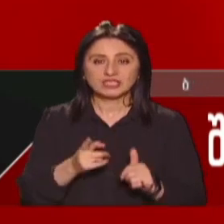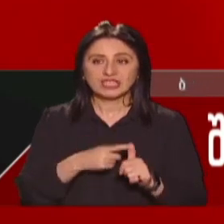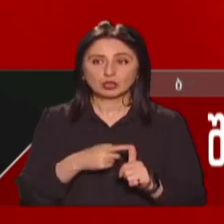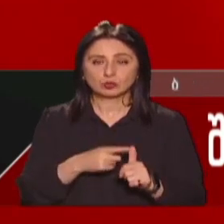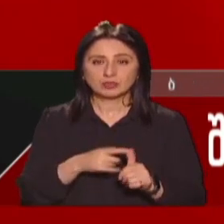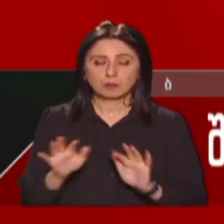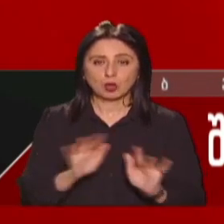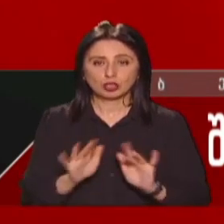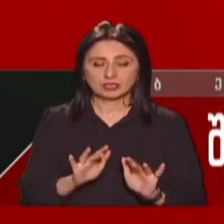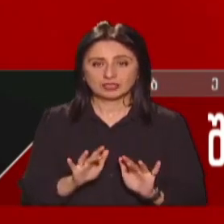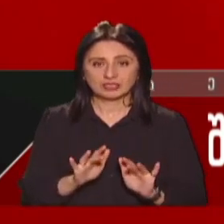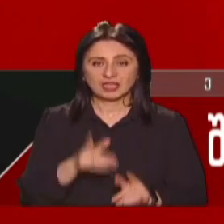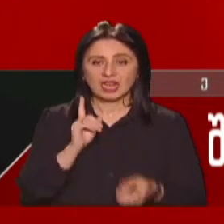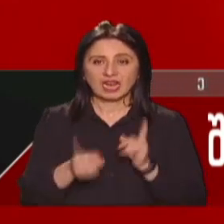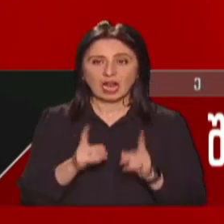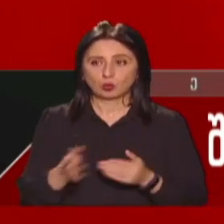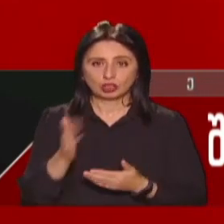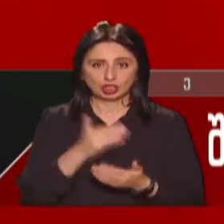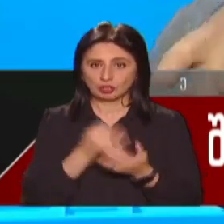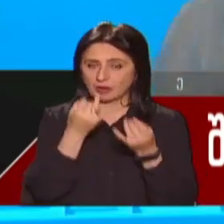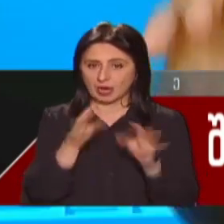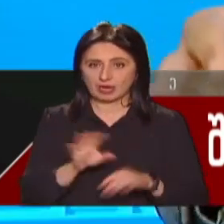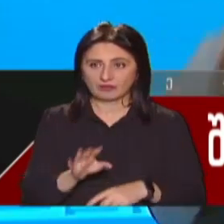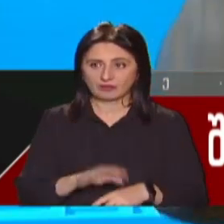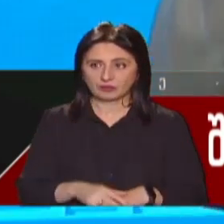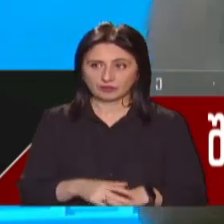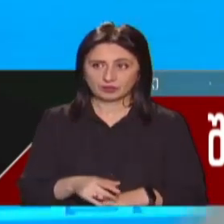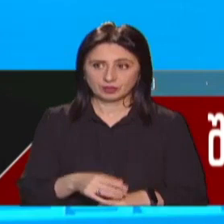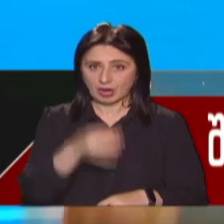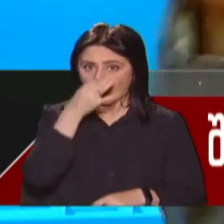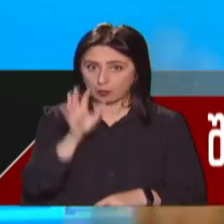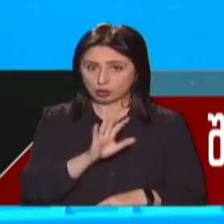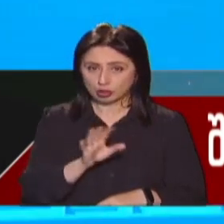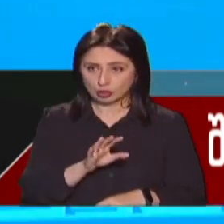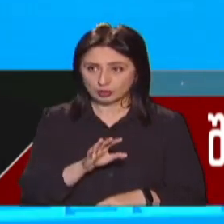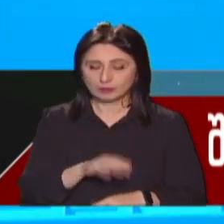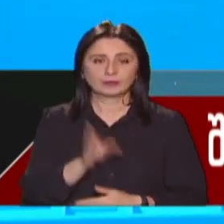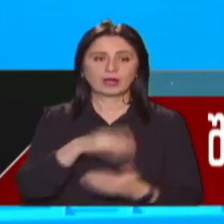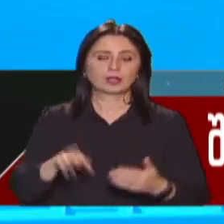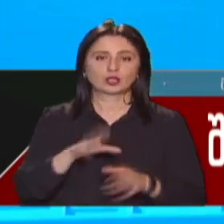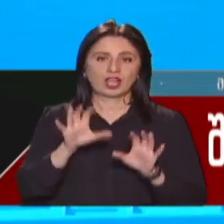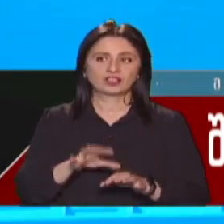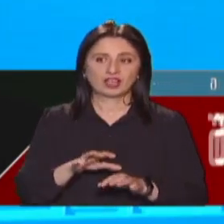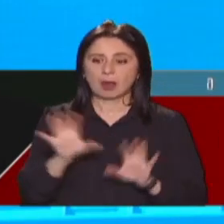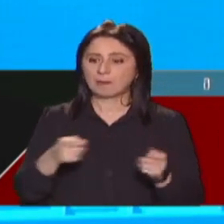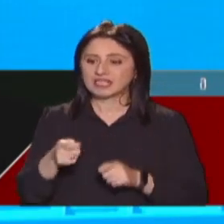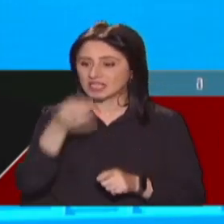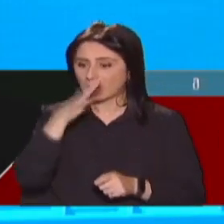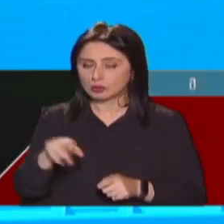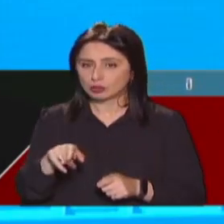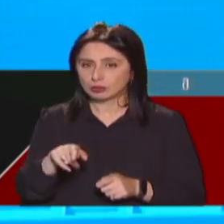სტატუსის რეალური შედეგი არ აინტერესებს. კანონი აღარ მოწონთ? გაანადგურებენ. პრეზიდენტი აღარ